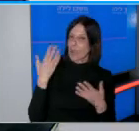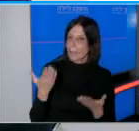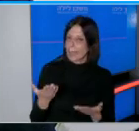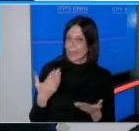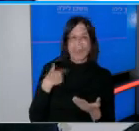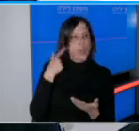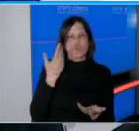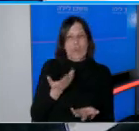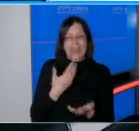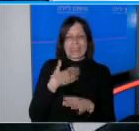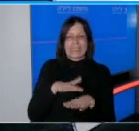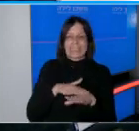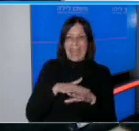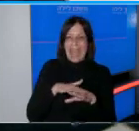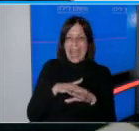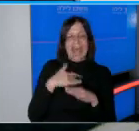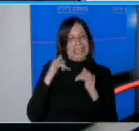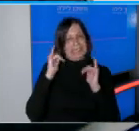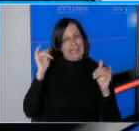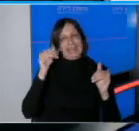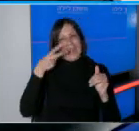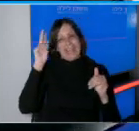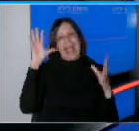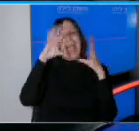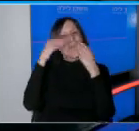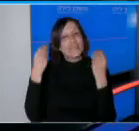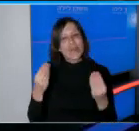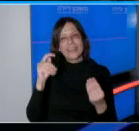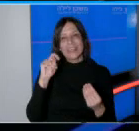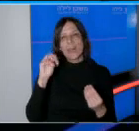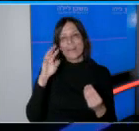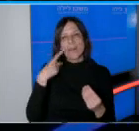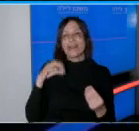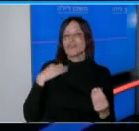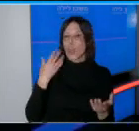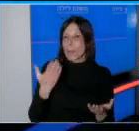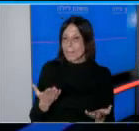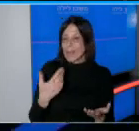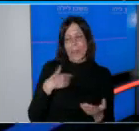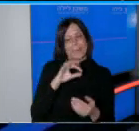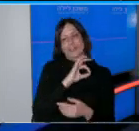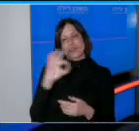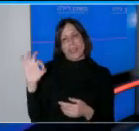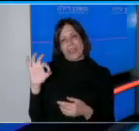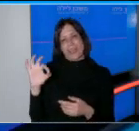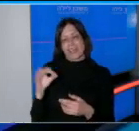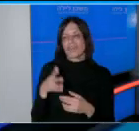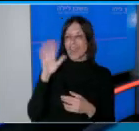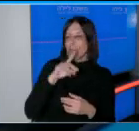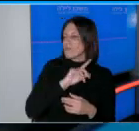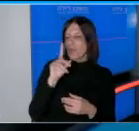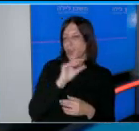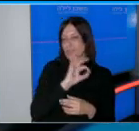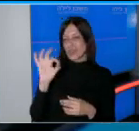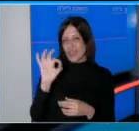אני לא שומעת, סליחה. אז אני אצעק יותר בקול רם. ערב טוב תמר, מה שלומך? מצוין וגם לא